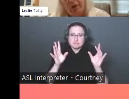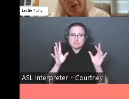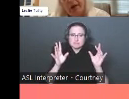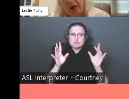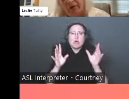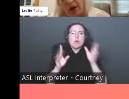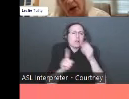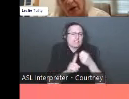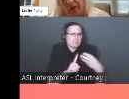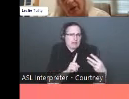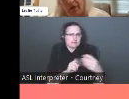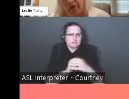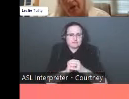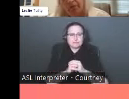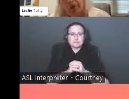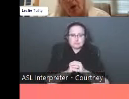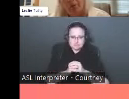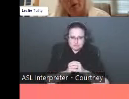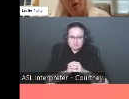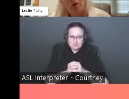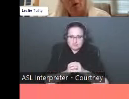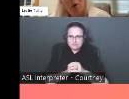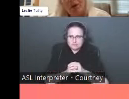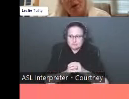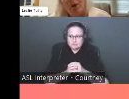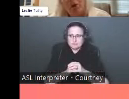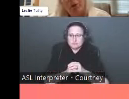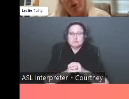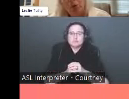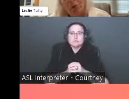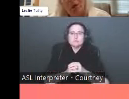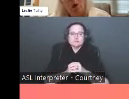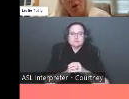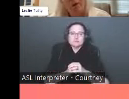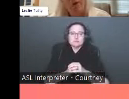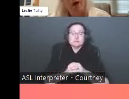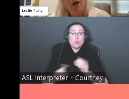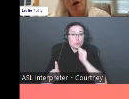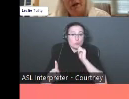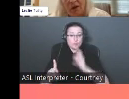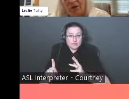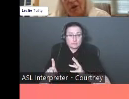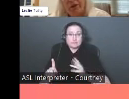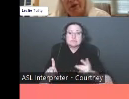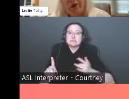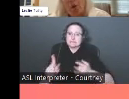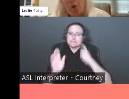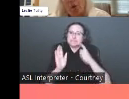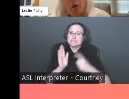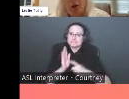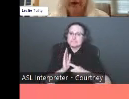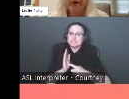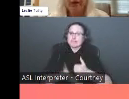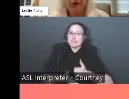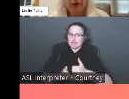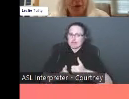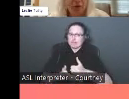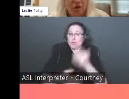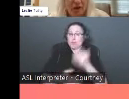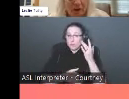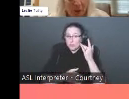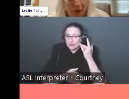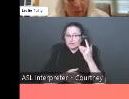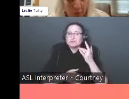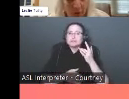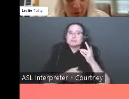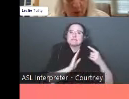Walker. Laissez-moi vous expliquer un petit peu. Le cycle de la violence. Les femmes, souvent, disent que